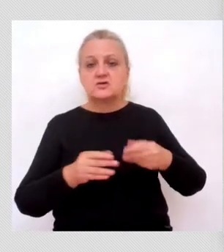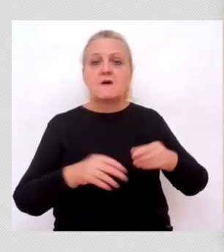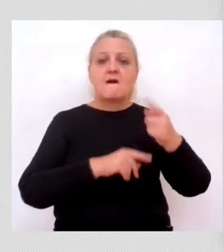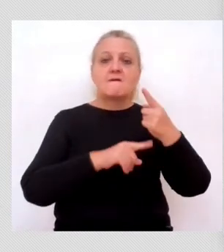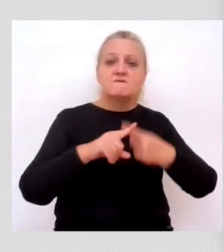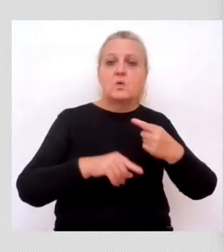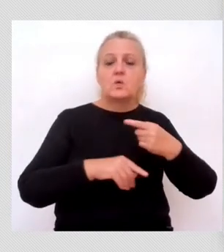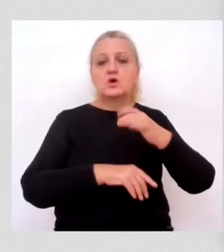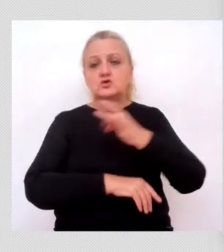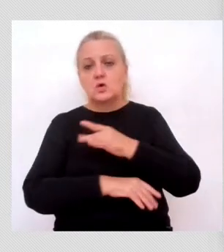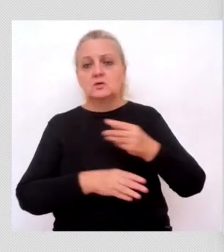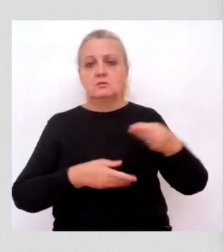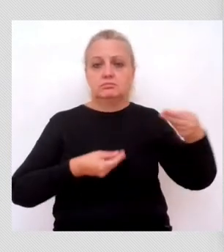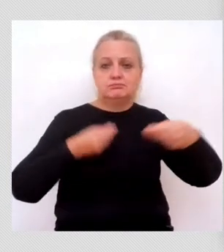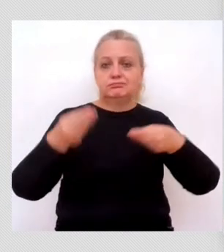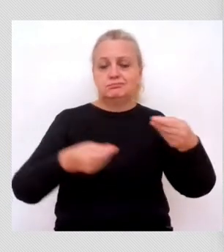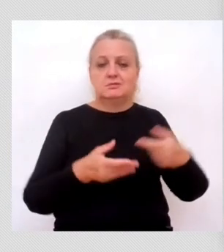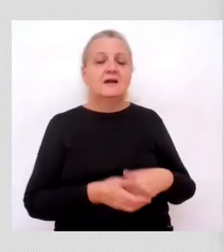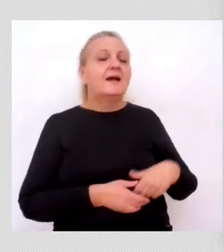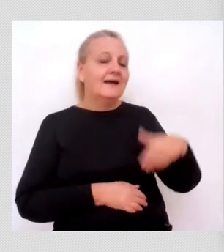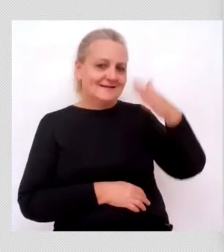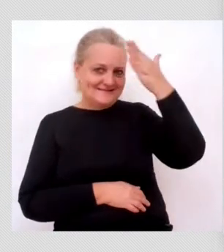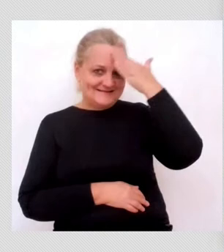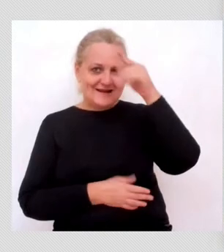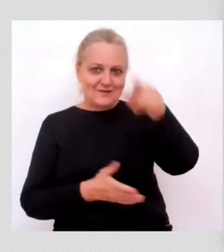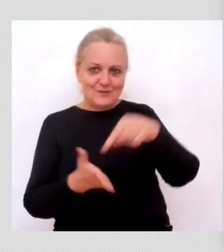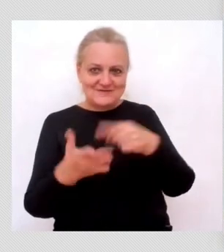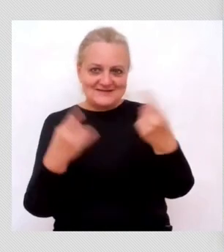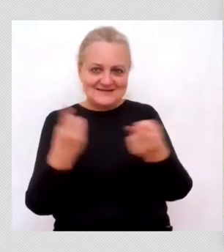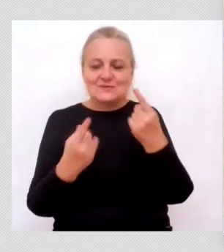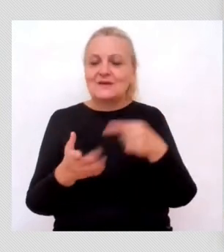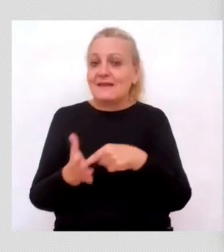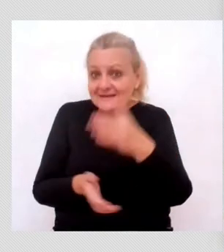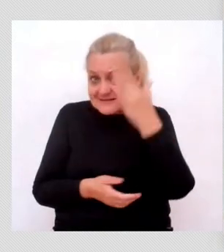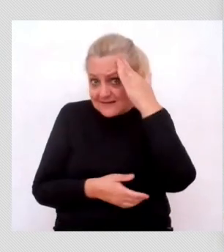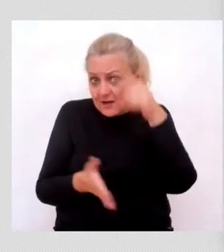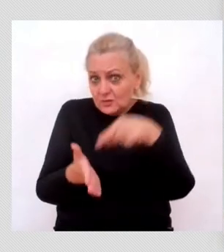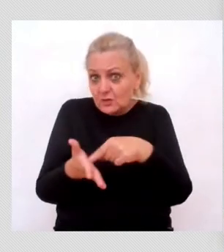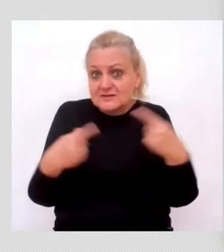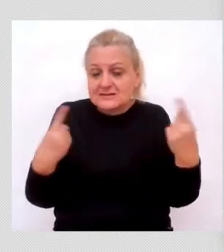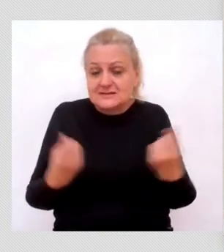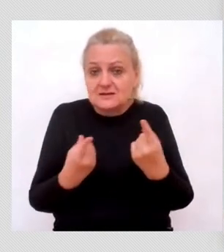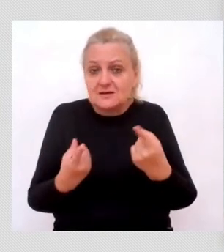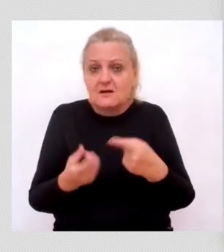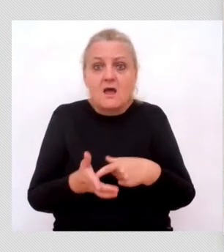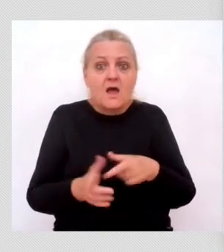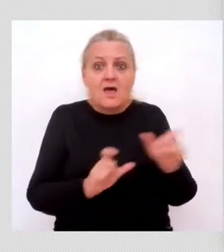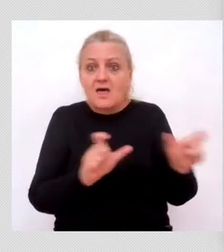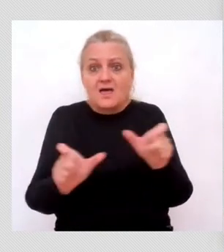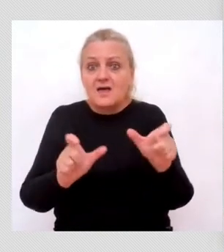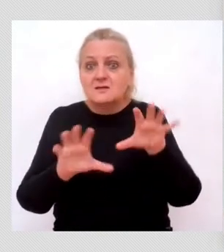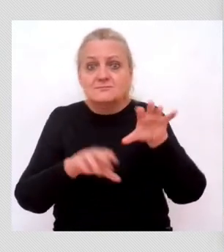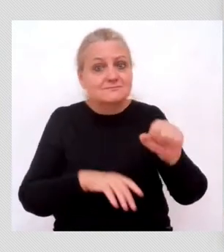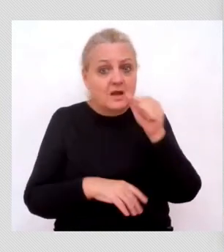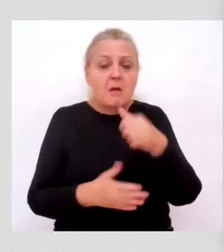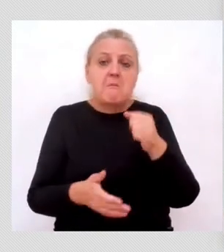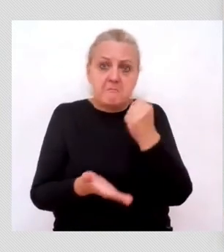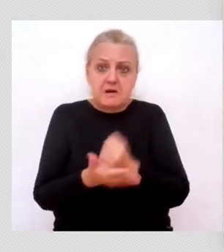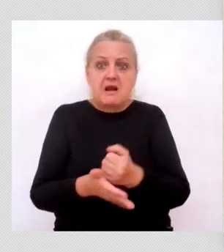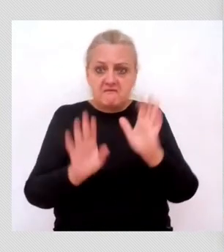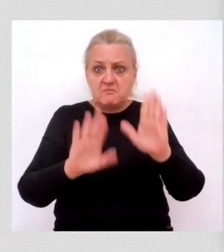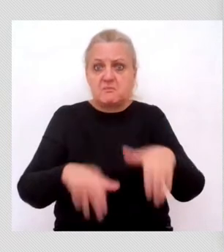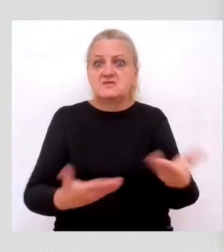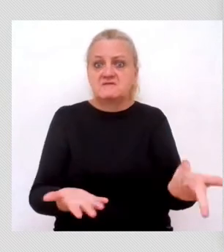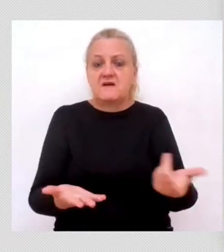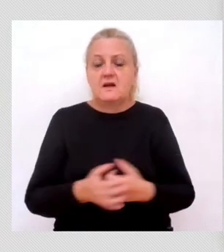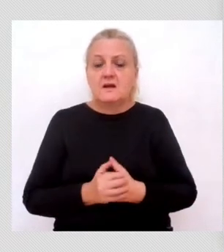ciotka i tak dalej. I znamy takie przypadki. I znamy takie przypadki, one są dzisiaj nieścigalne, bo rzeczywiście prawo na to pozwala.